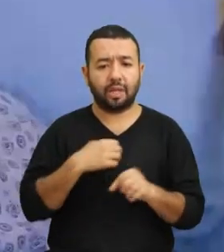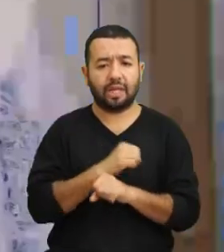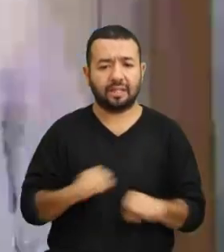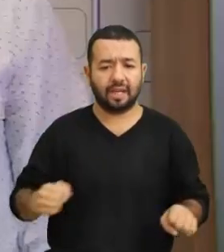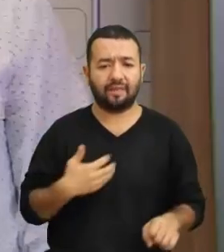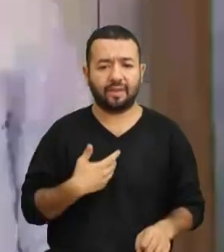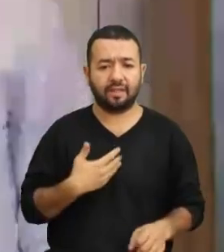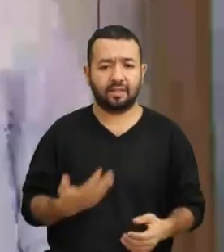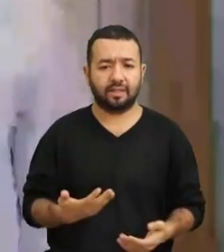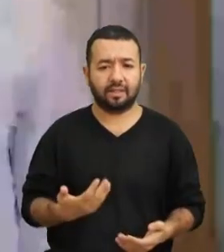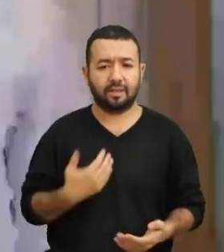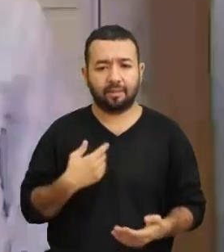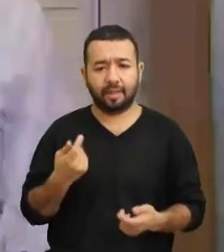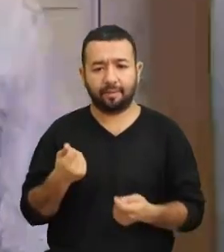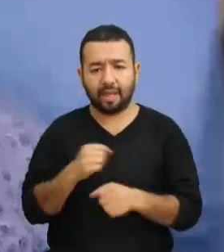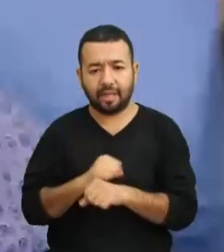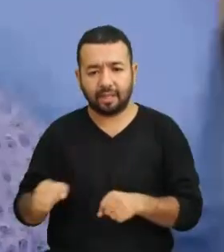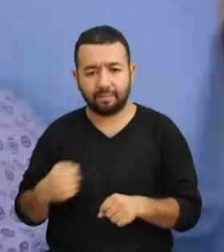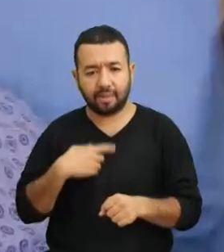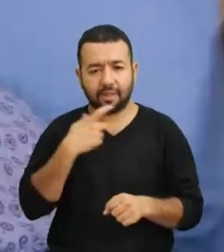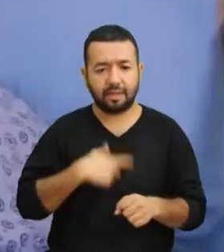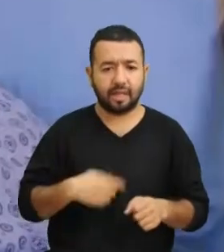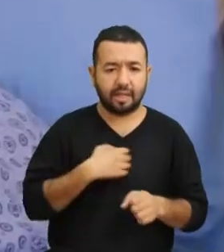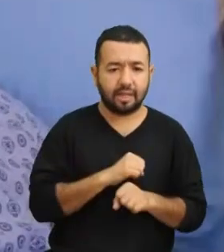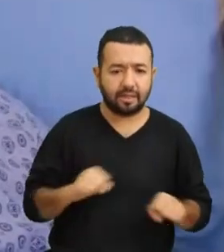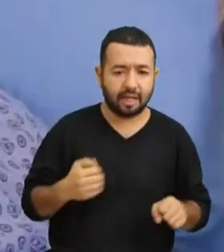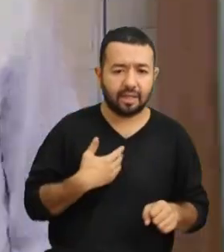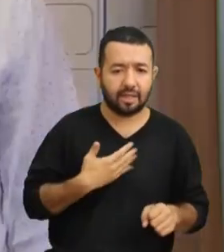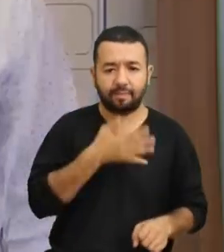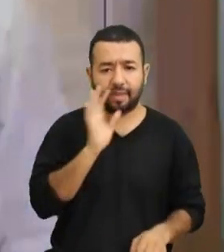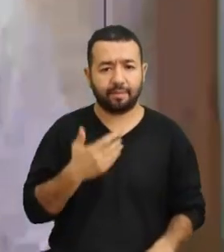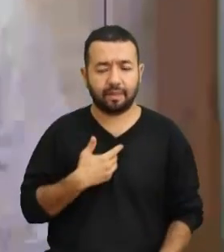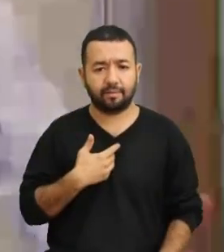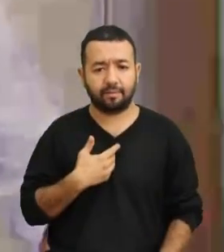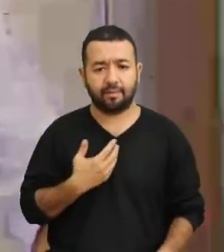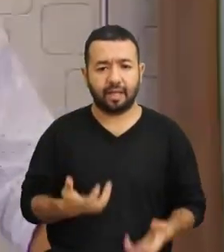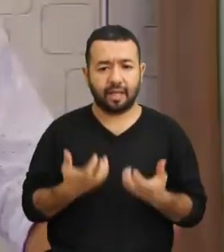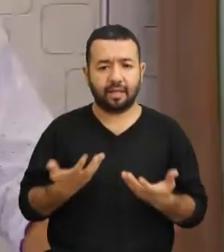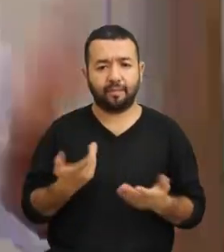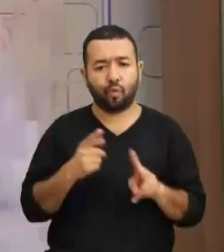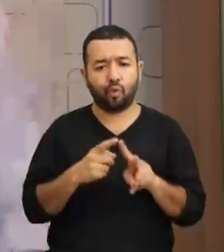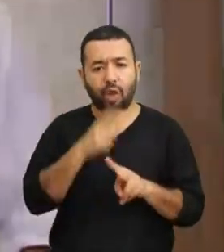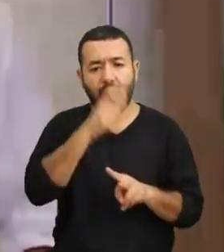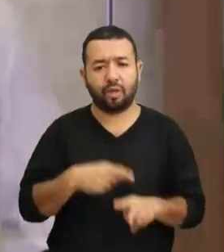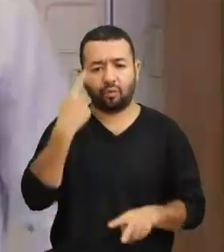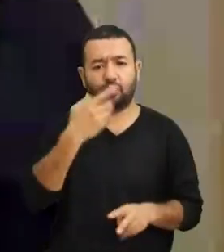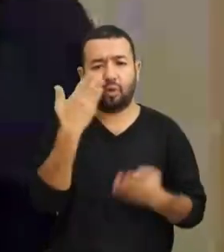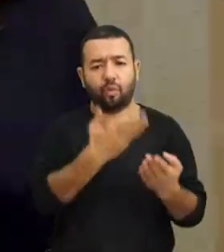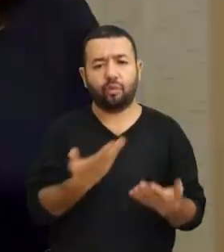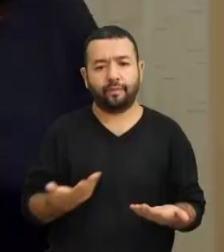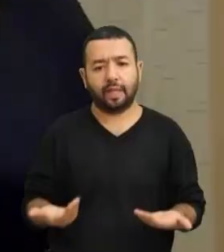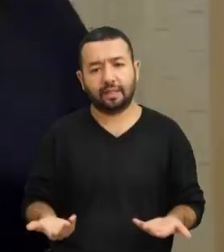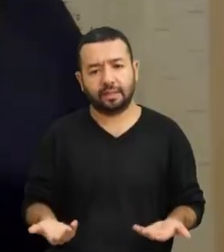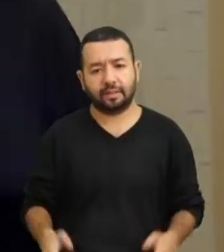ettim. Ona mı yanayım, sağlığıma mı yanayım? Vallahi bilemedim. Hep Nurhan yüzünden baba, hep Nurhan yüzünden.